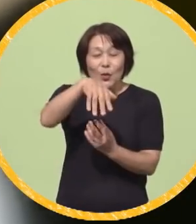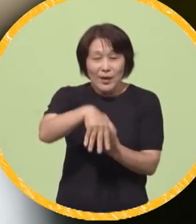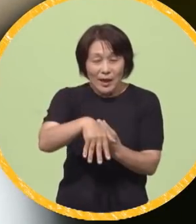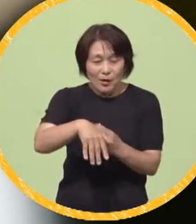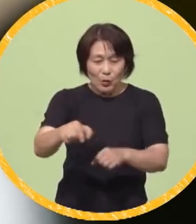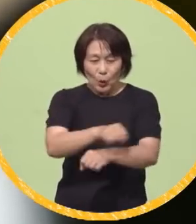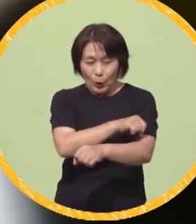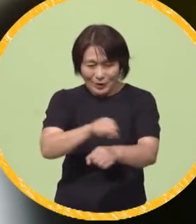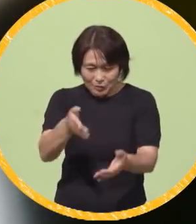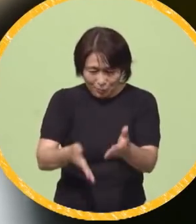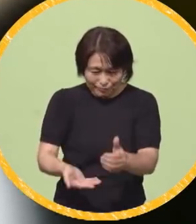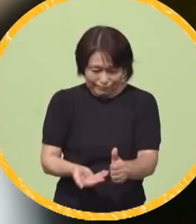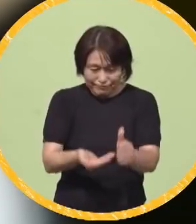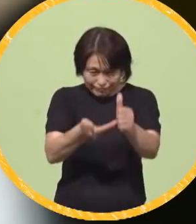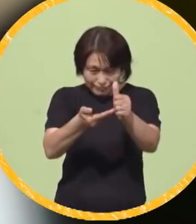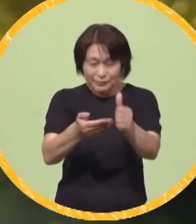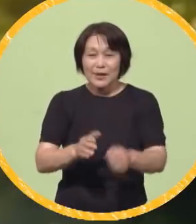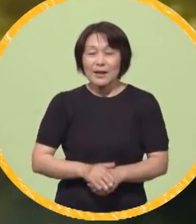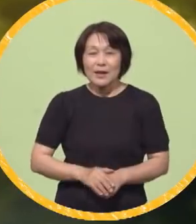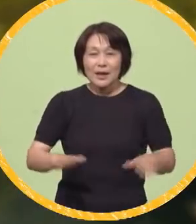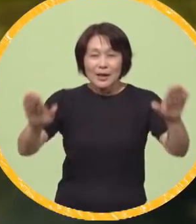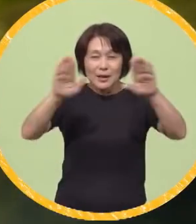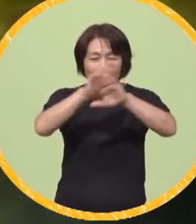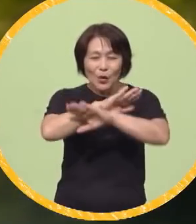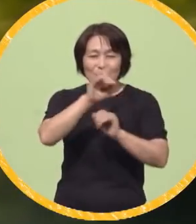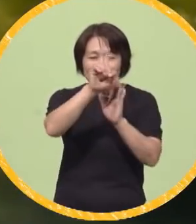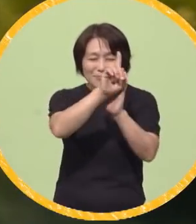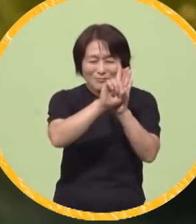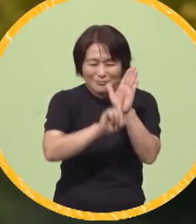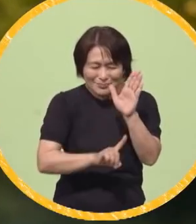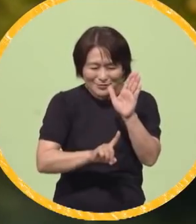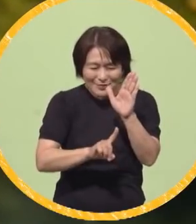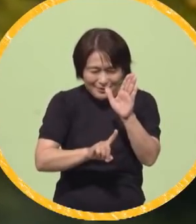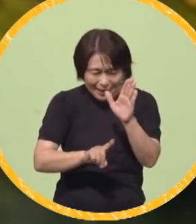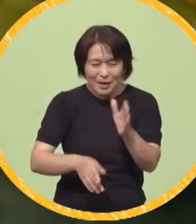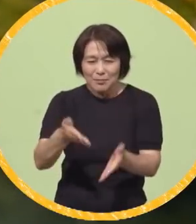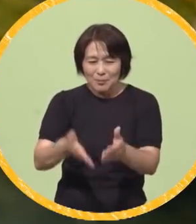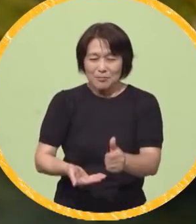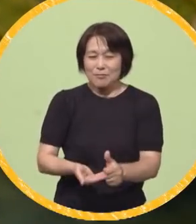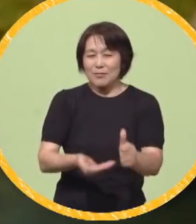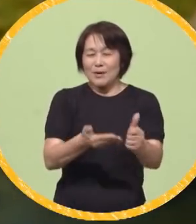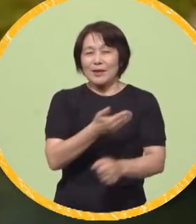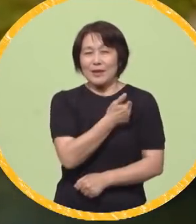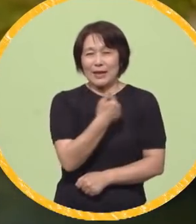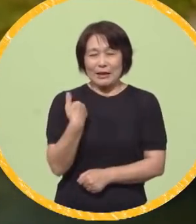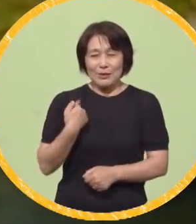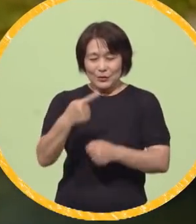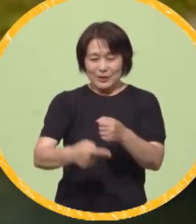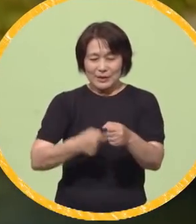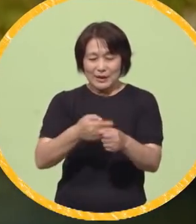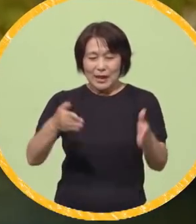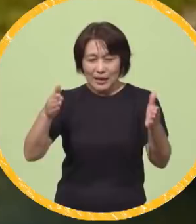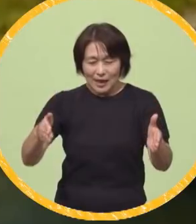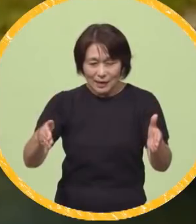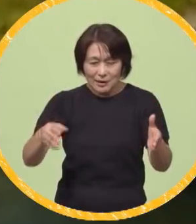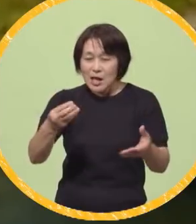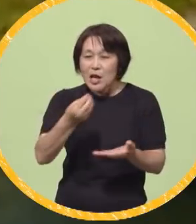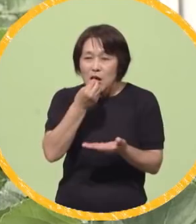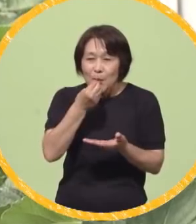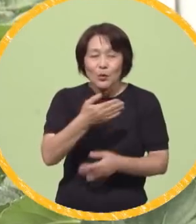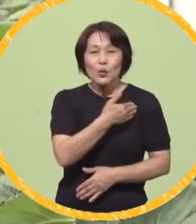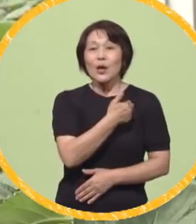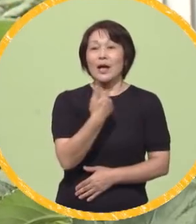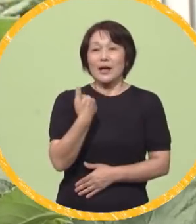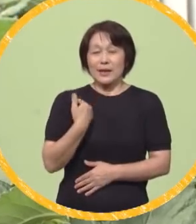特産品いちご、夜の気温が低い箱根だからこそ栽培できる、一年中食べられるスペシャルないちごなんです